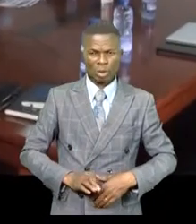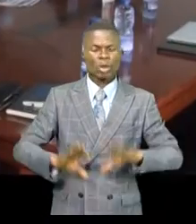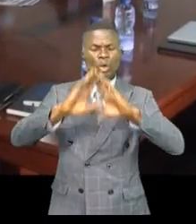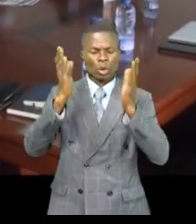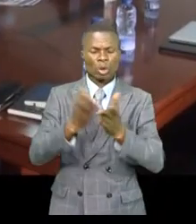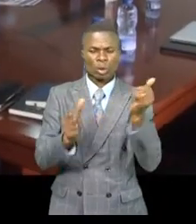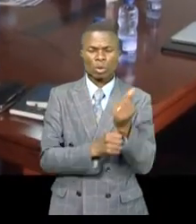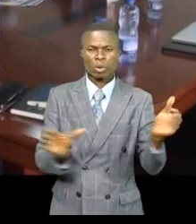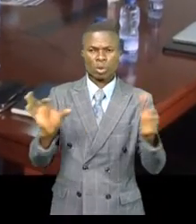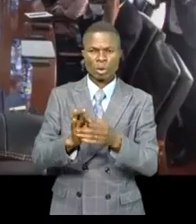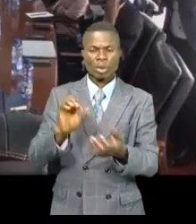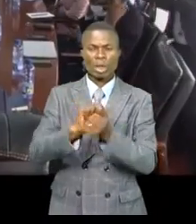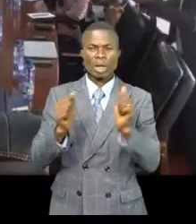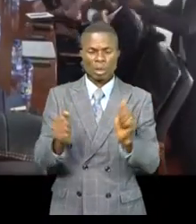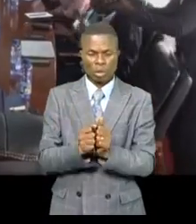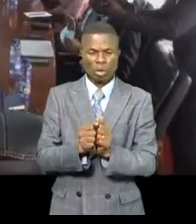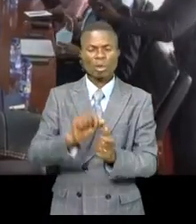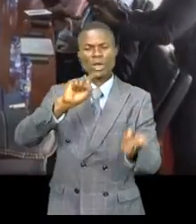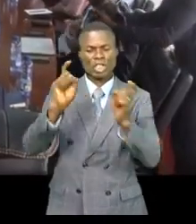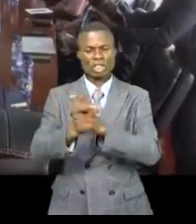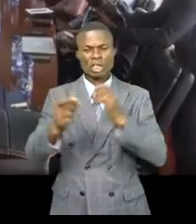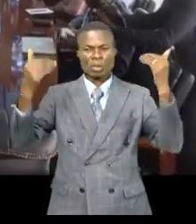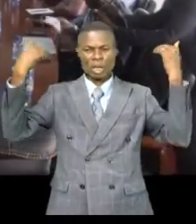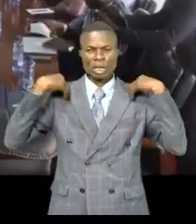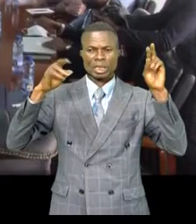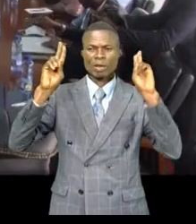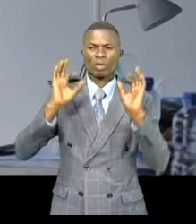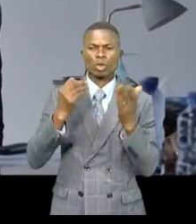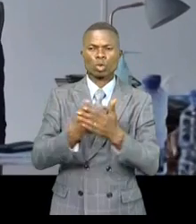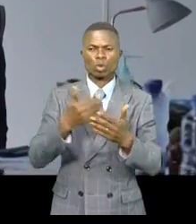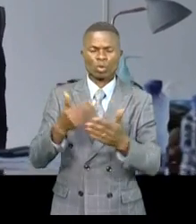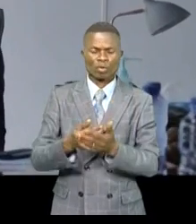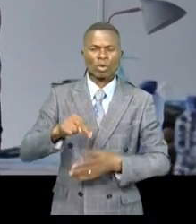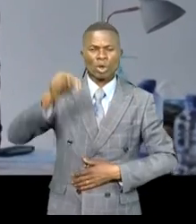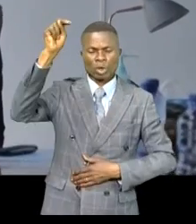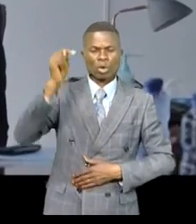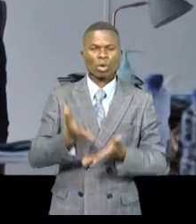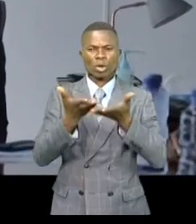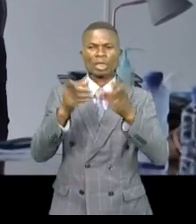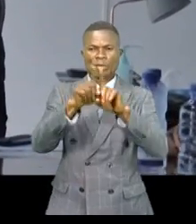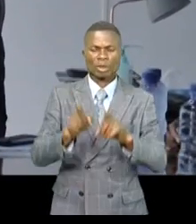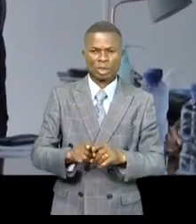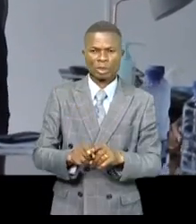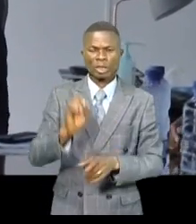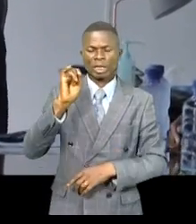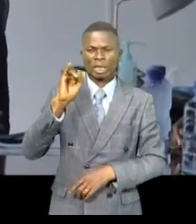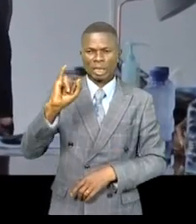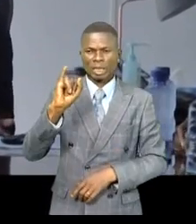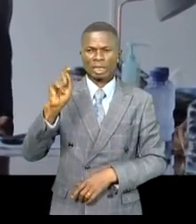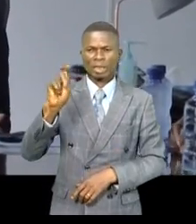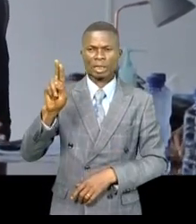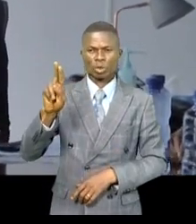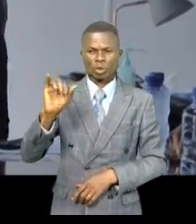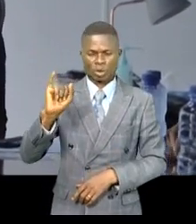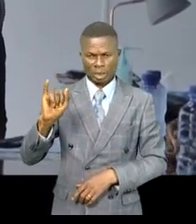peuple sur l'état de siège décrété dans les provinces du Nord Kivu et de l'Ituri, passe à l'action. Vous avez suivi tout ce que le chef de l'État avait